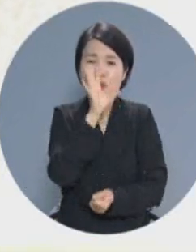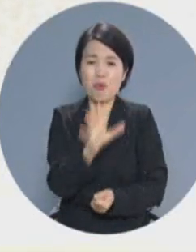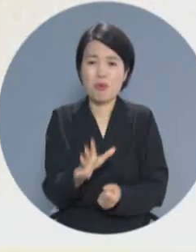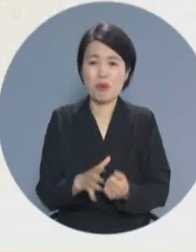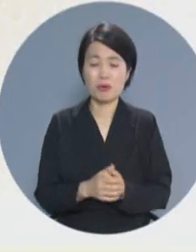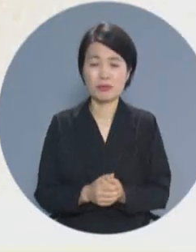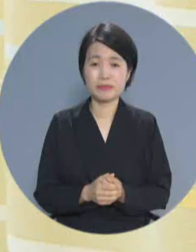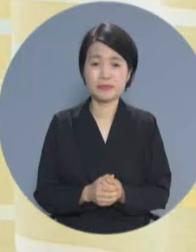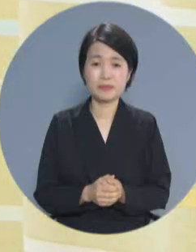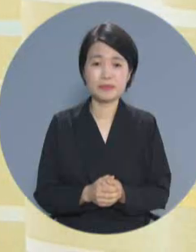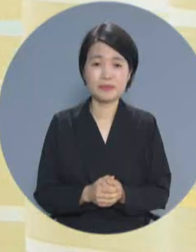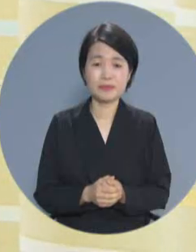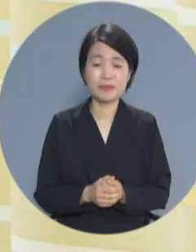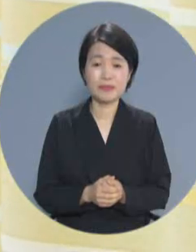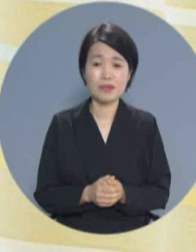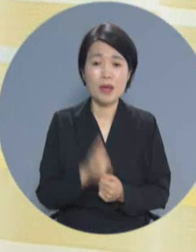않습니다.